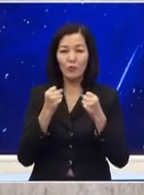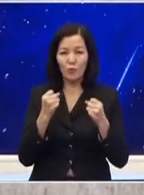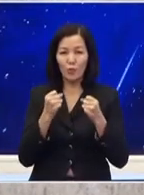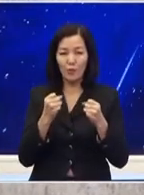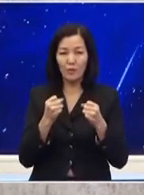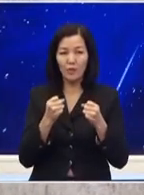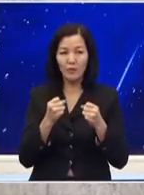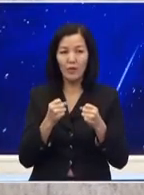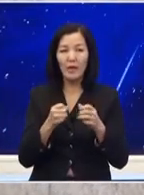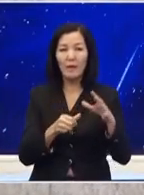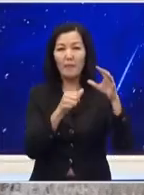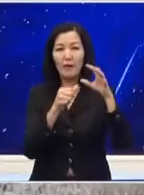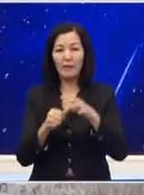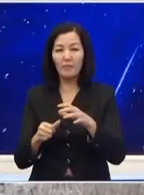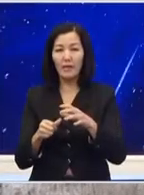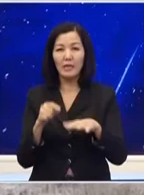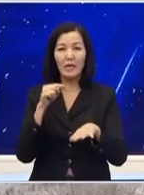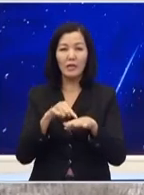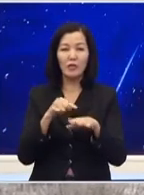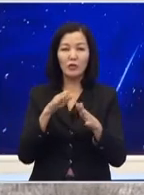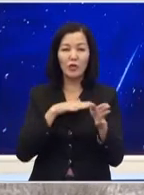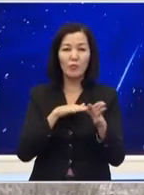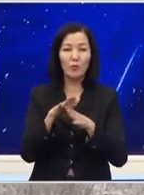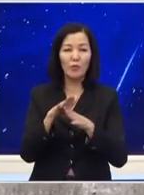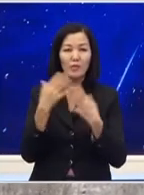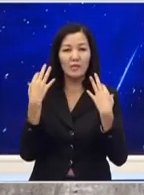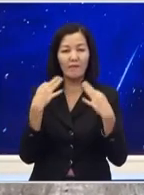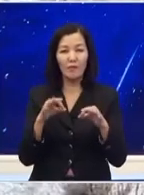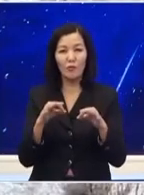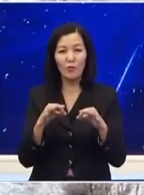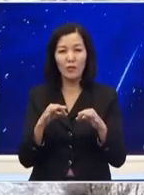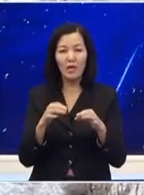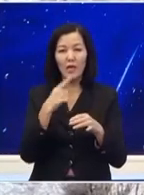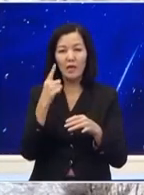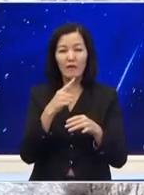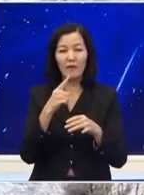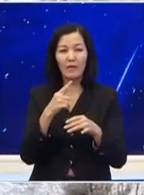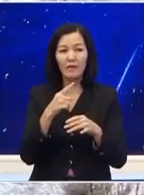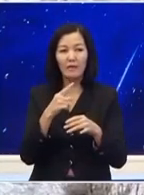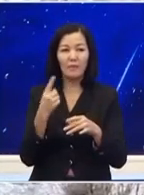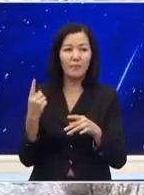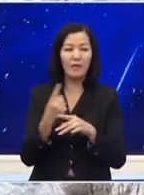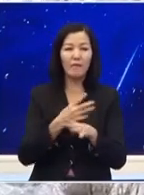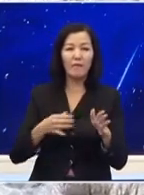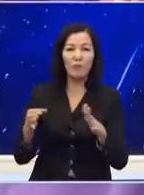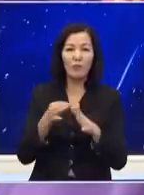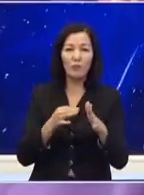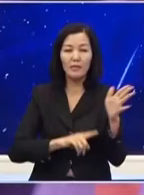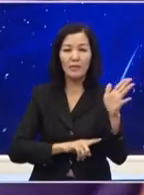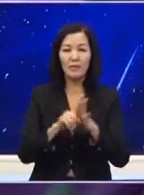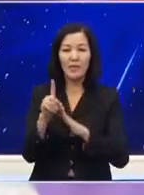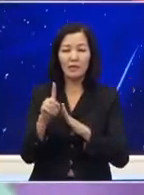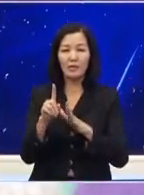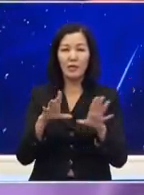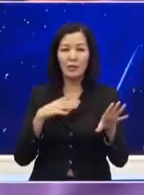А парение на параплане – это ощущение полной, безграничной свободы, утверждает человек, который первым в области начал заниматься